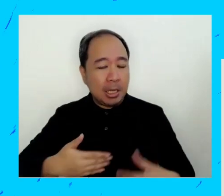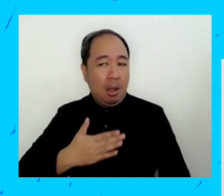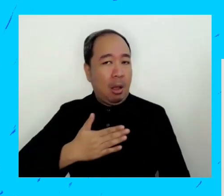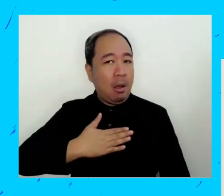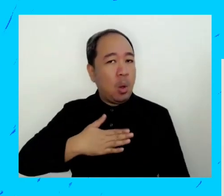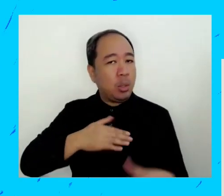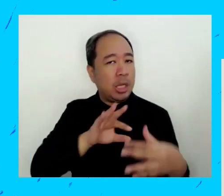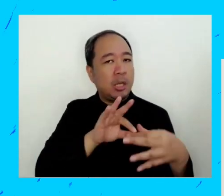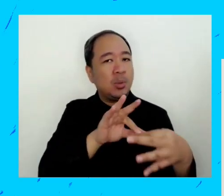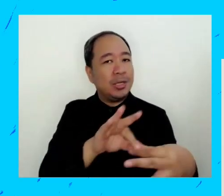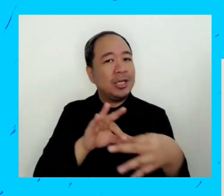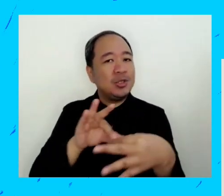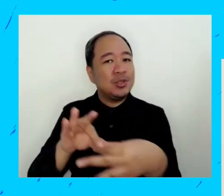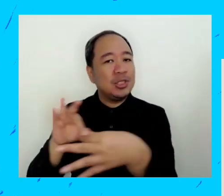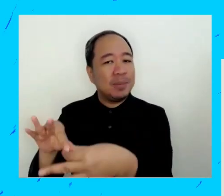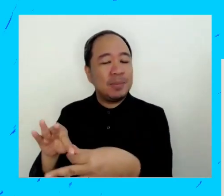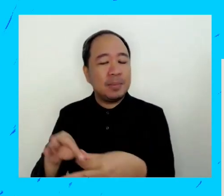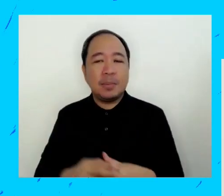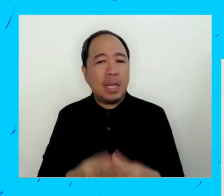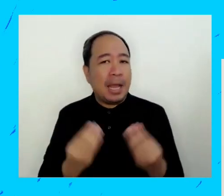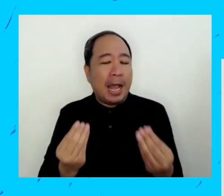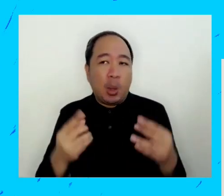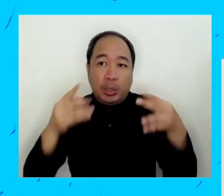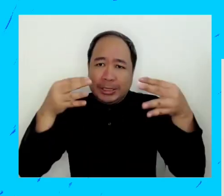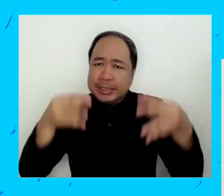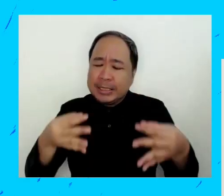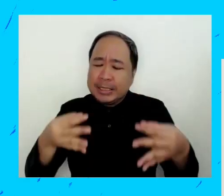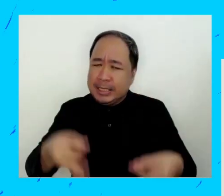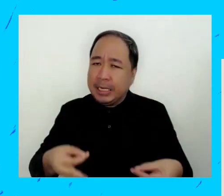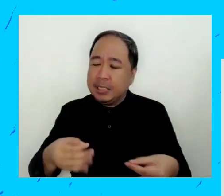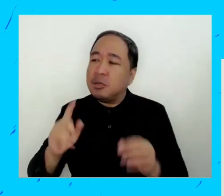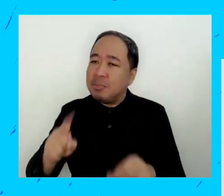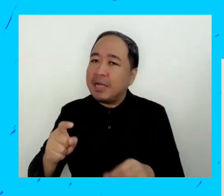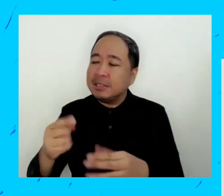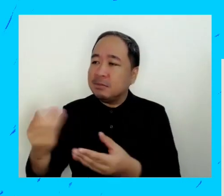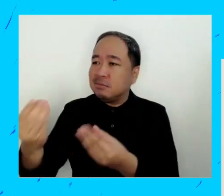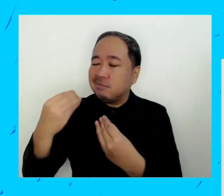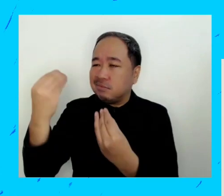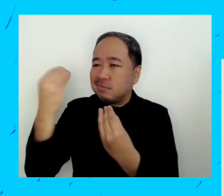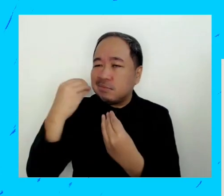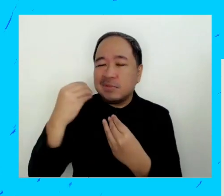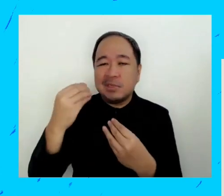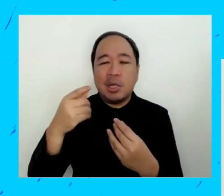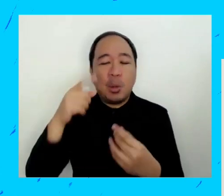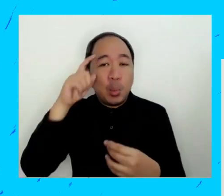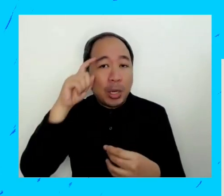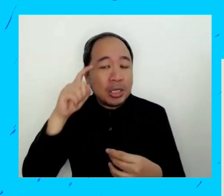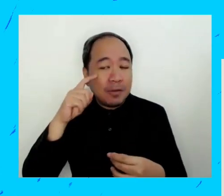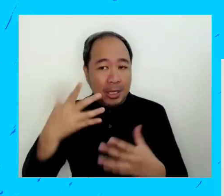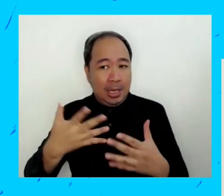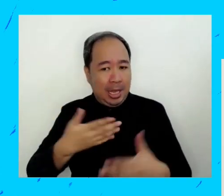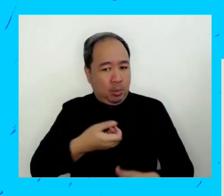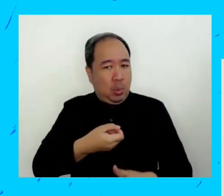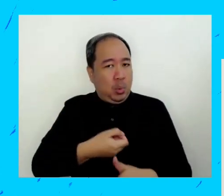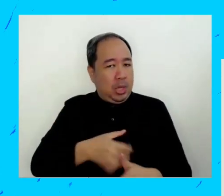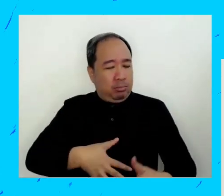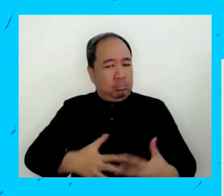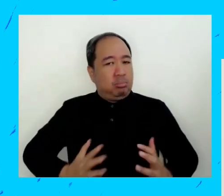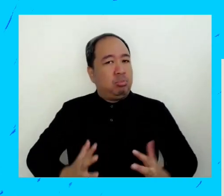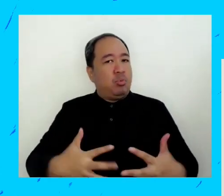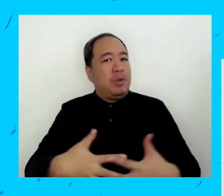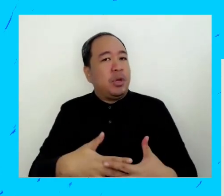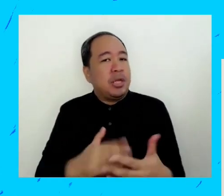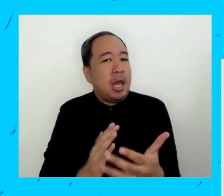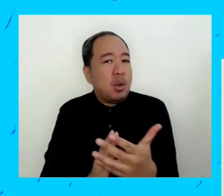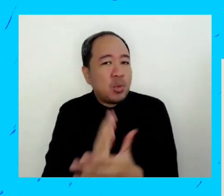corps par rapport à nos religions. Et pour cela, il faut avoir la connaissance, les informations. Et cette